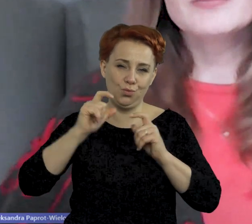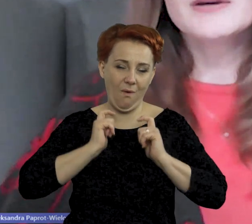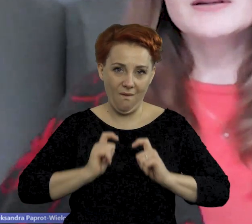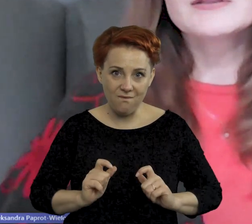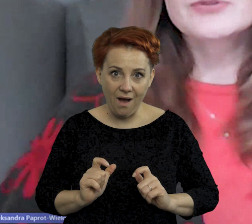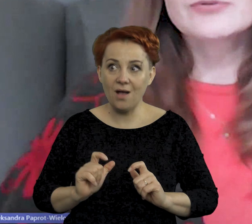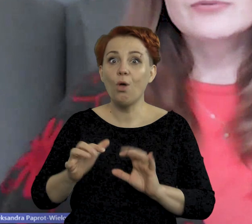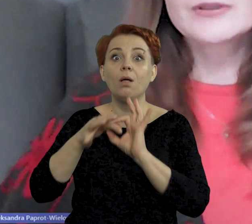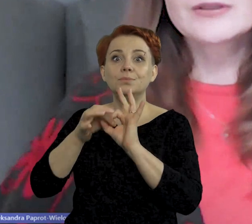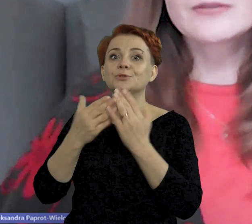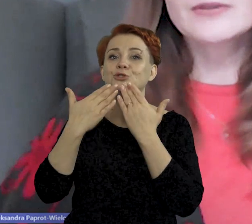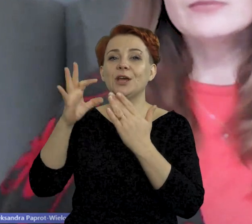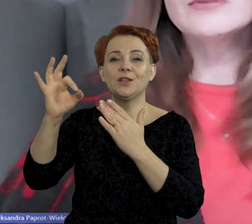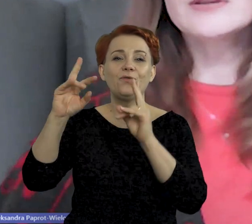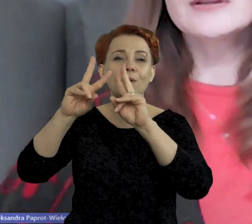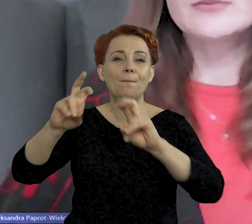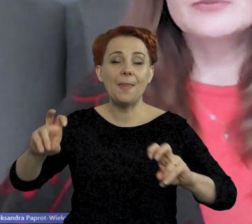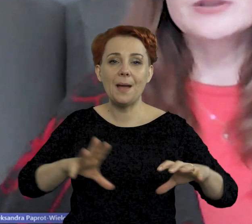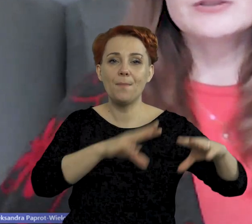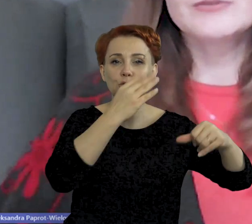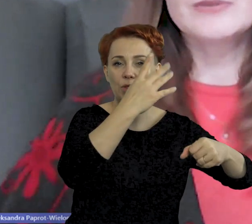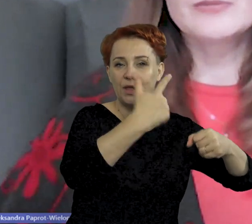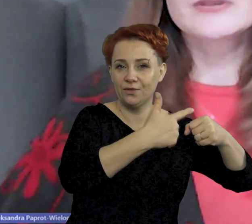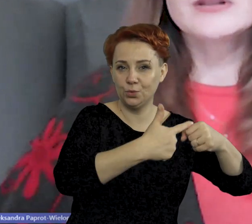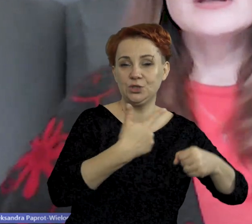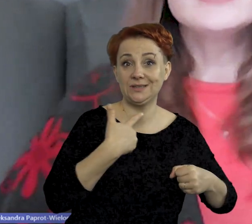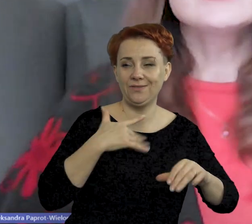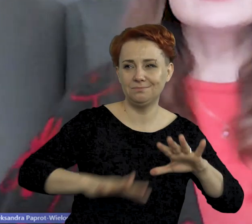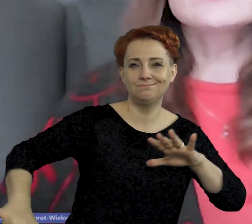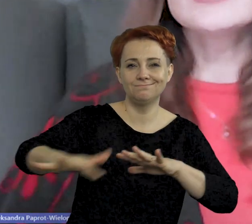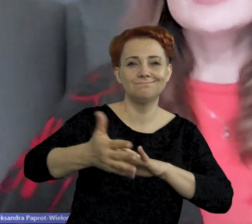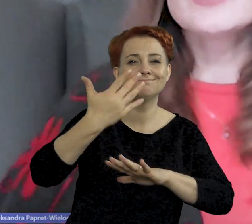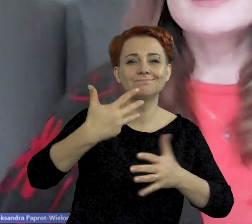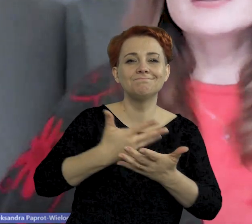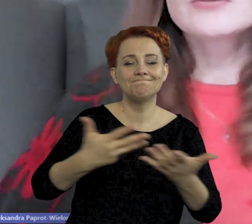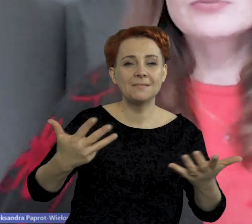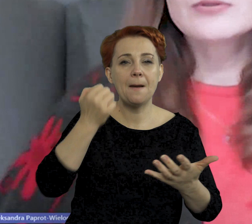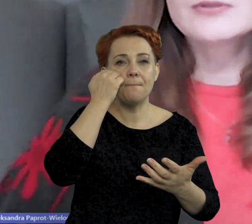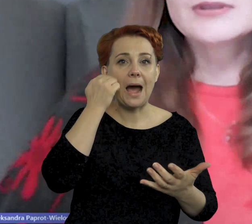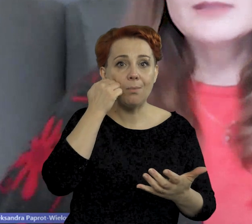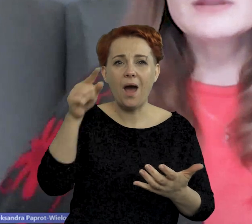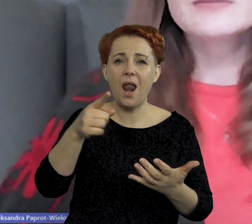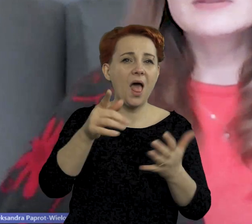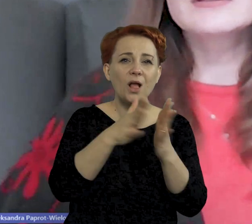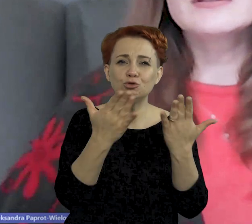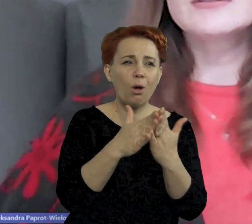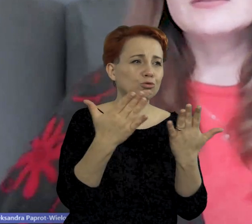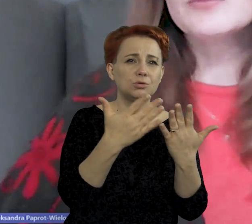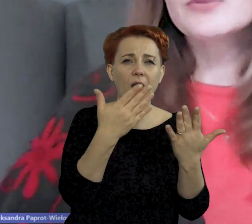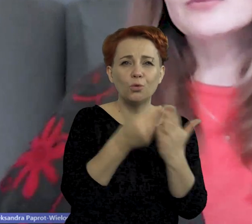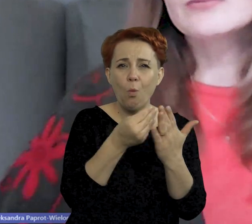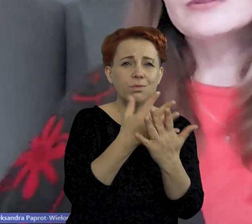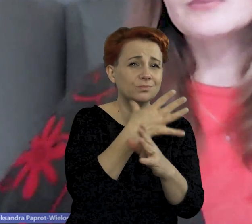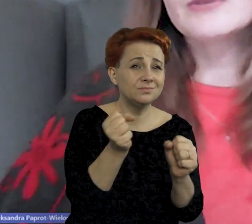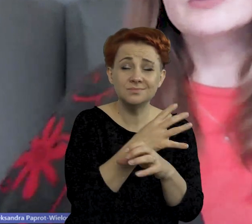bazie jego badań z początku XX wieku na dawnym obszarze ziemi malborskiej. Ta książka jednak była bardzo trudno dostępna, więc